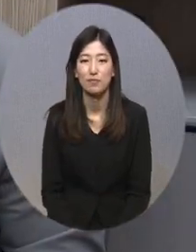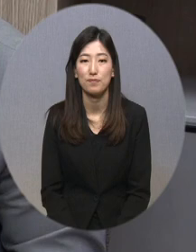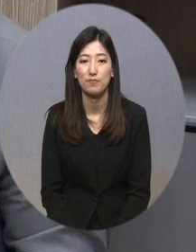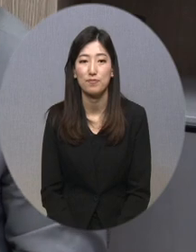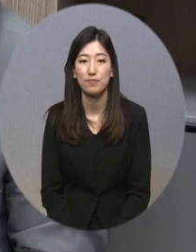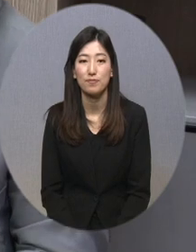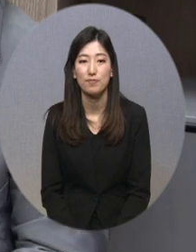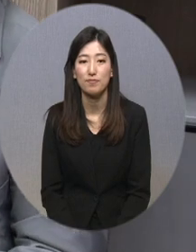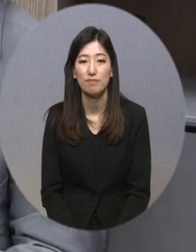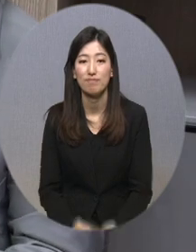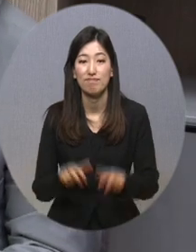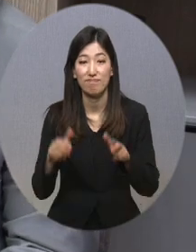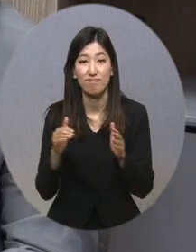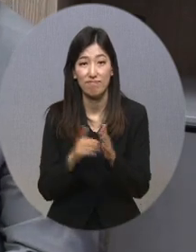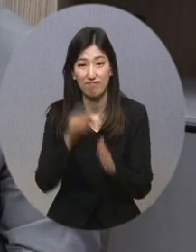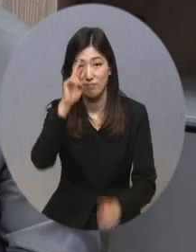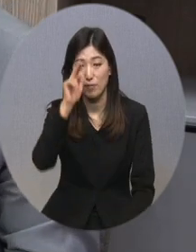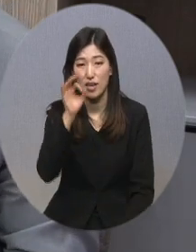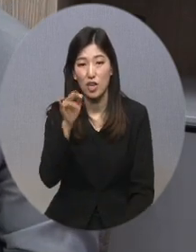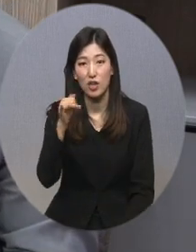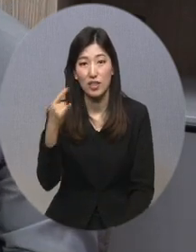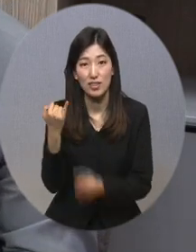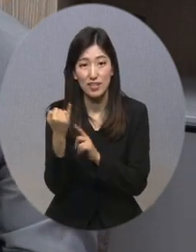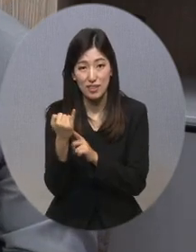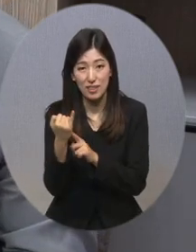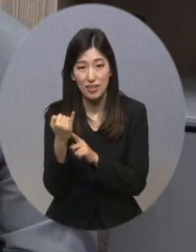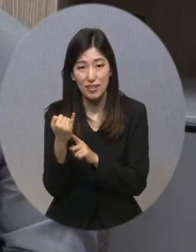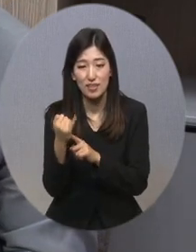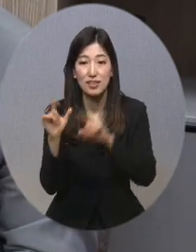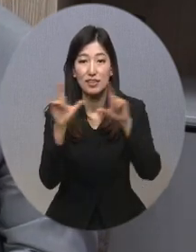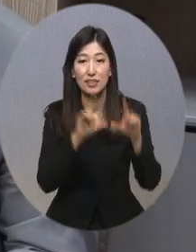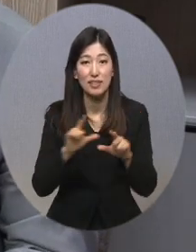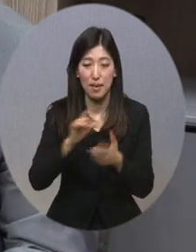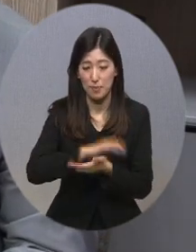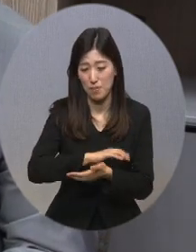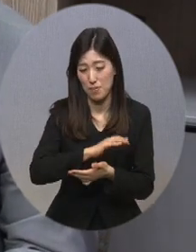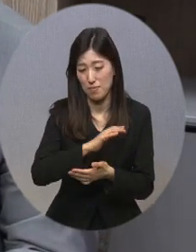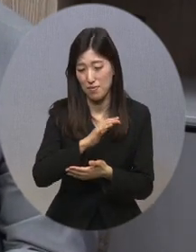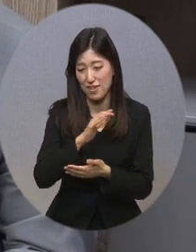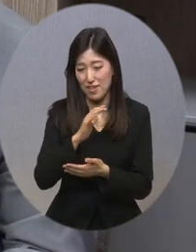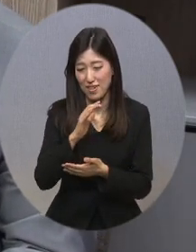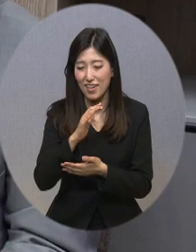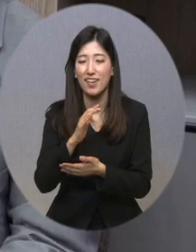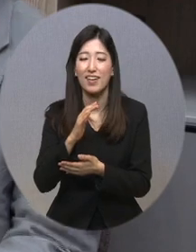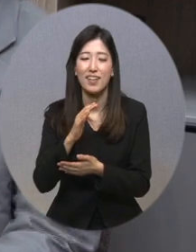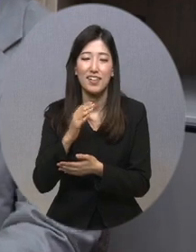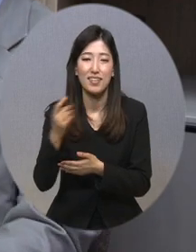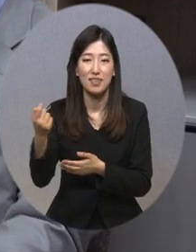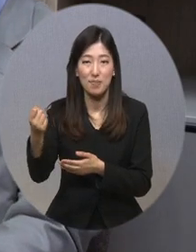이제까지 박영희 교수님의 살아온 여정들을 참 함께 들었고,